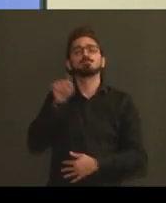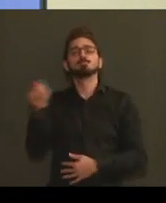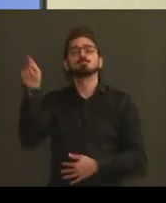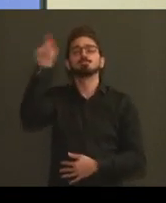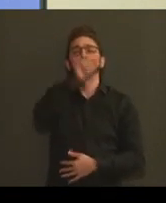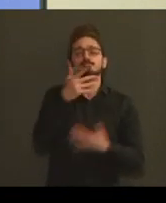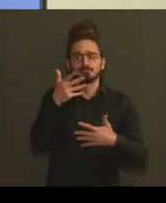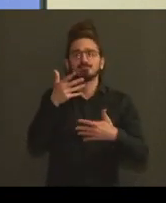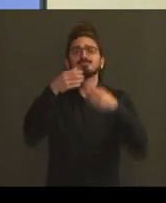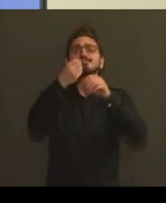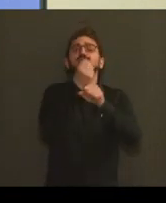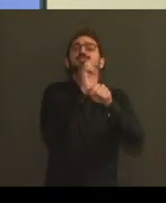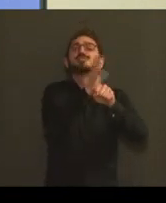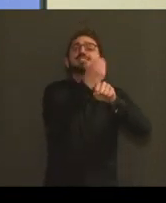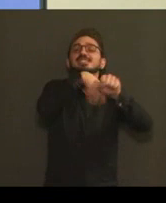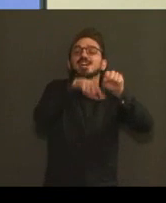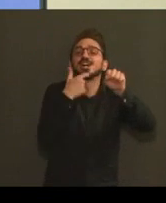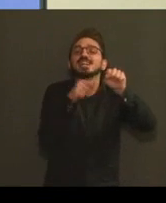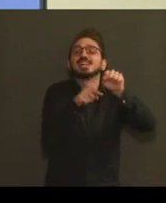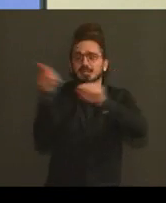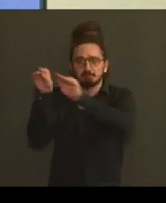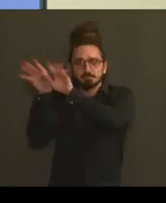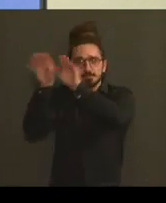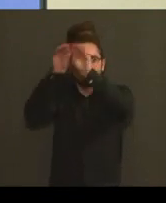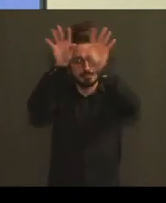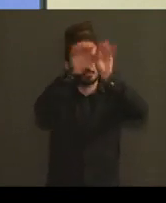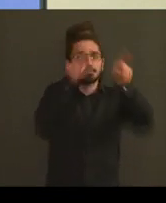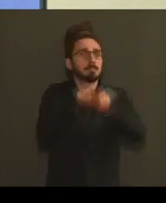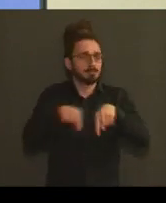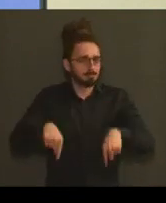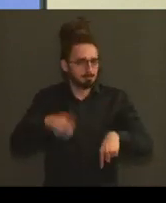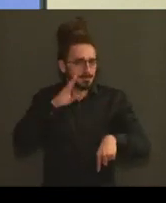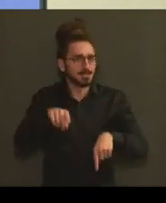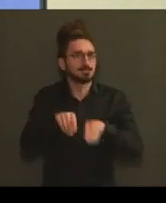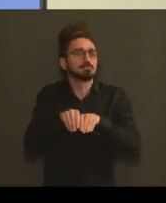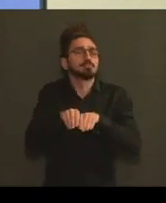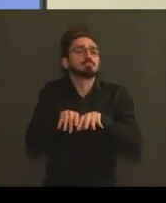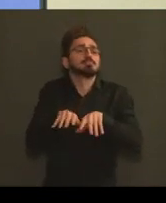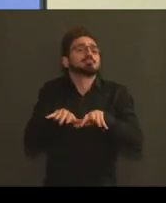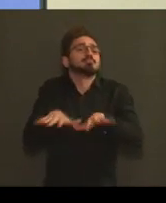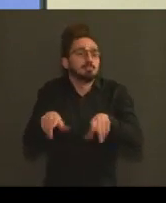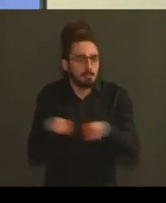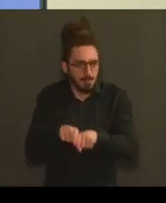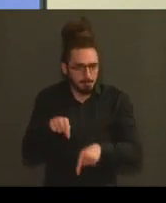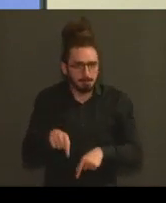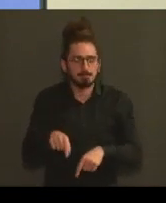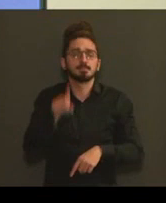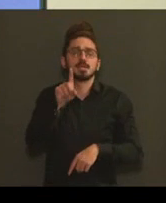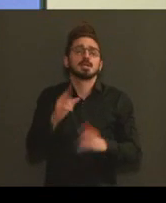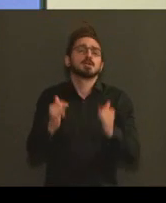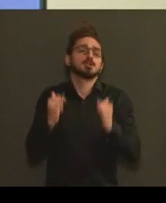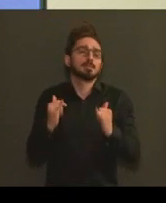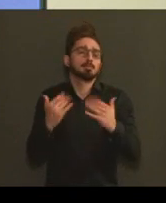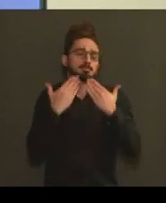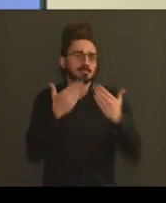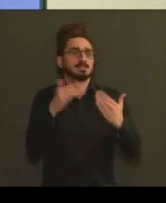si actuellement, et ça grâce aux mesures qui sont en place déjà de longue date, on est heureusement surpris